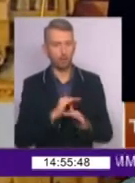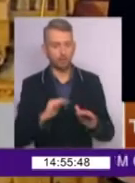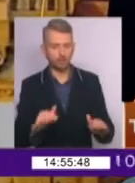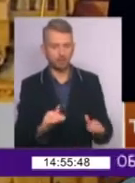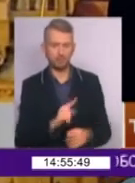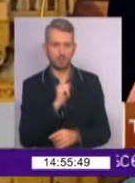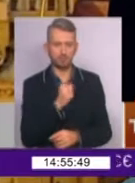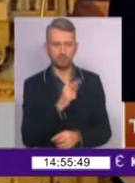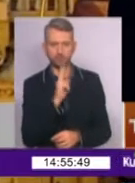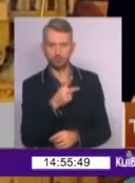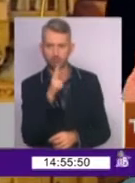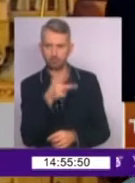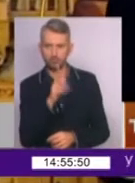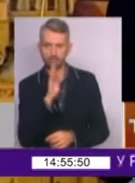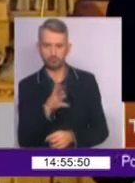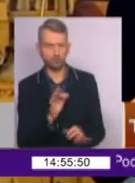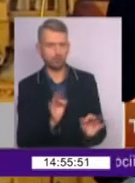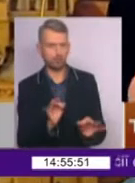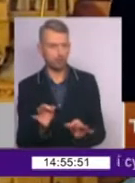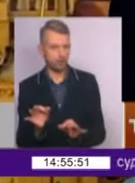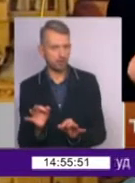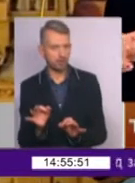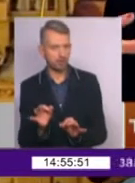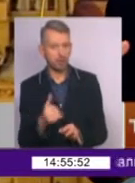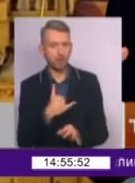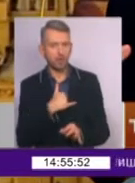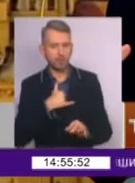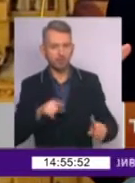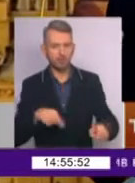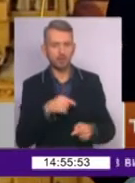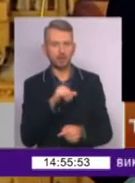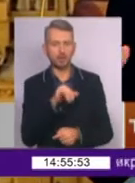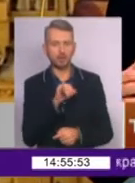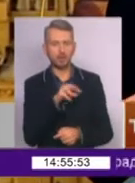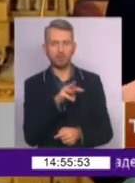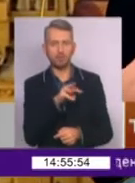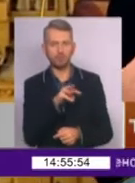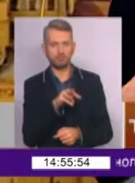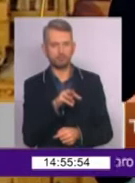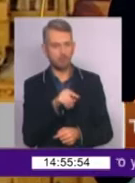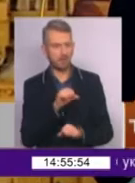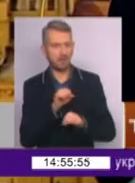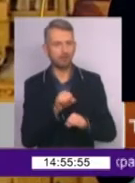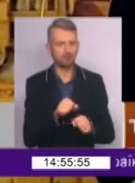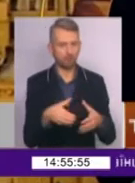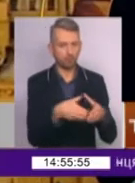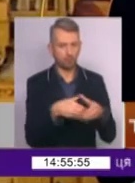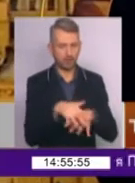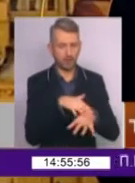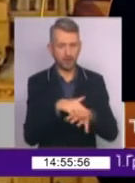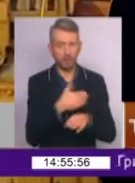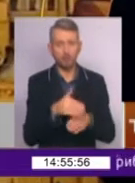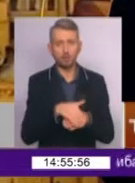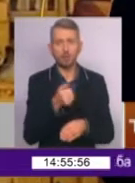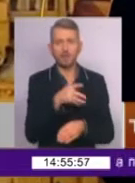1 рік, 2-й, 3-й, 4-й рік прожили, тобто в нас сформувалася імунний прошарок населення, але поступово кількість